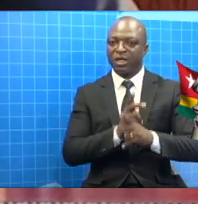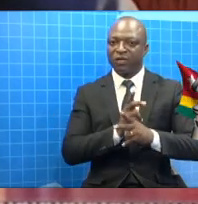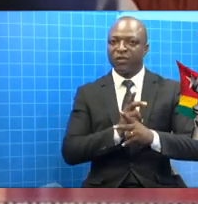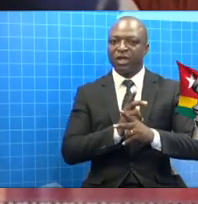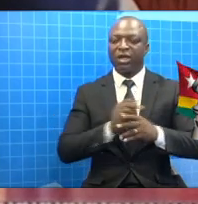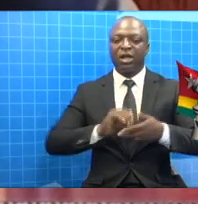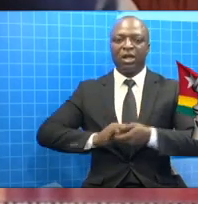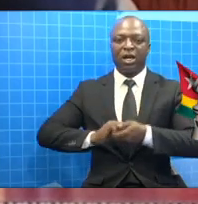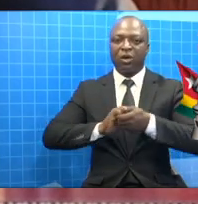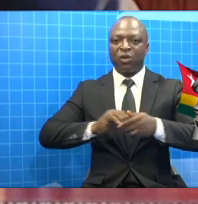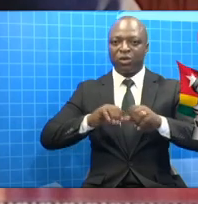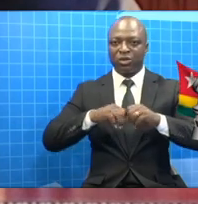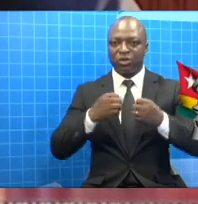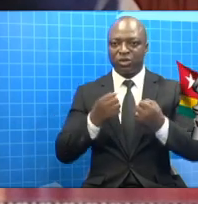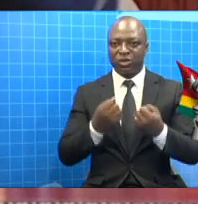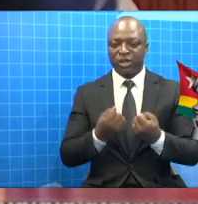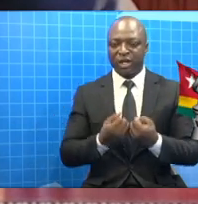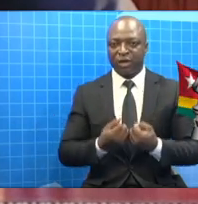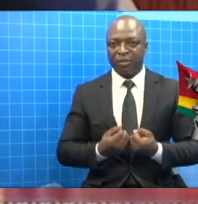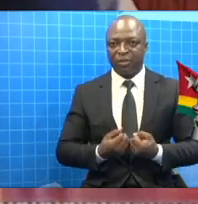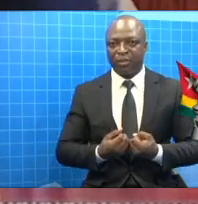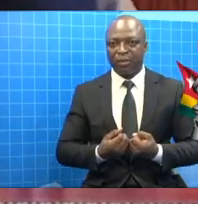la cohésion sociale.